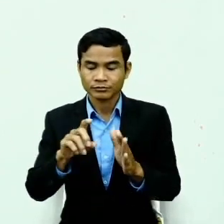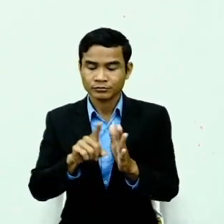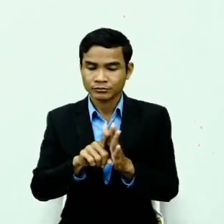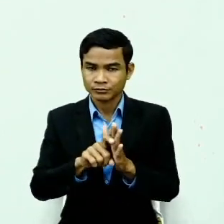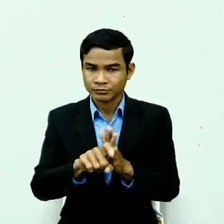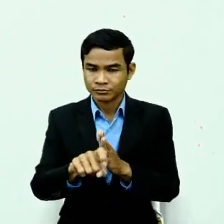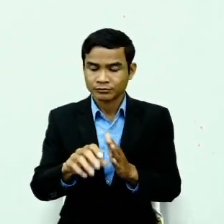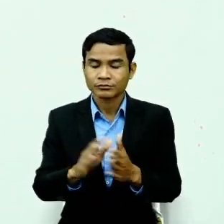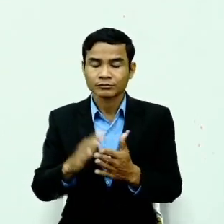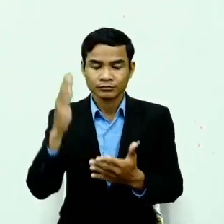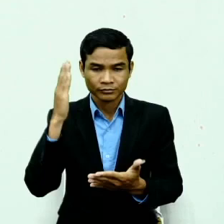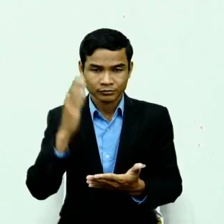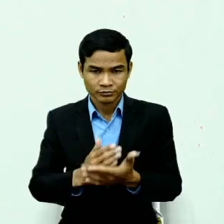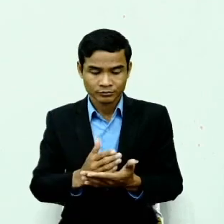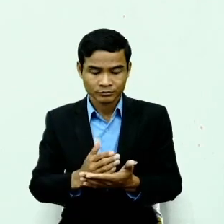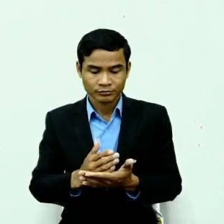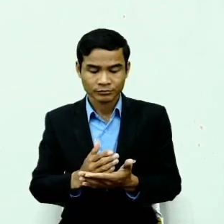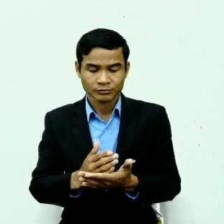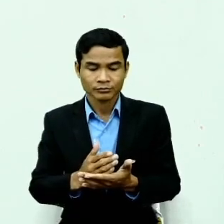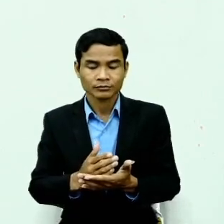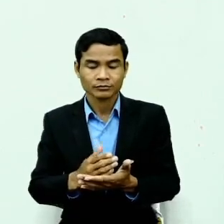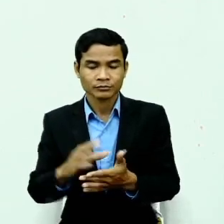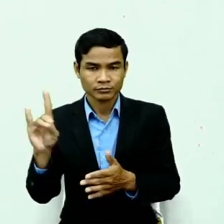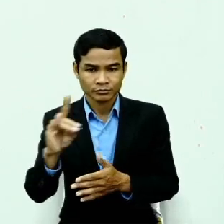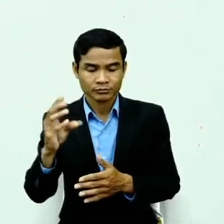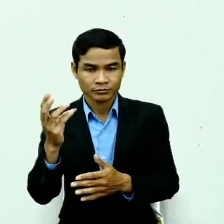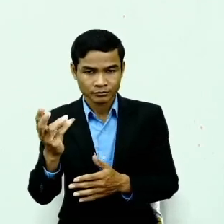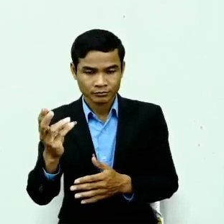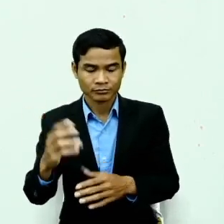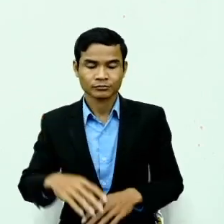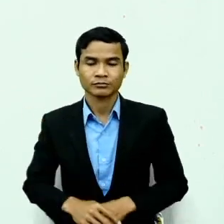cầm chát sắt là ật